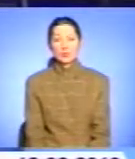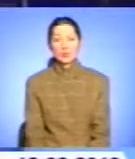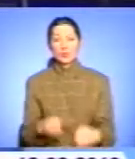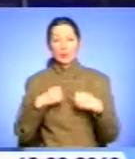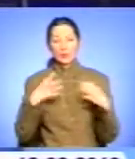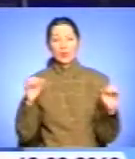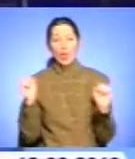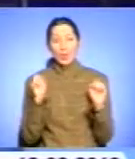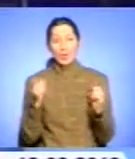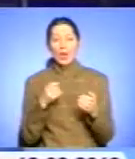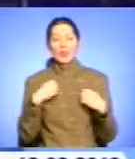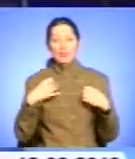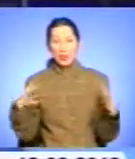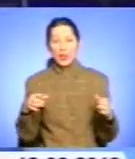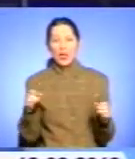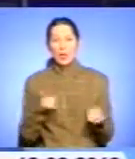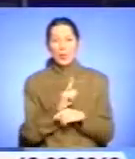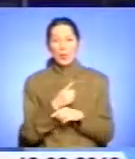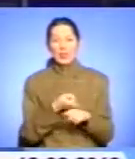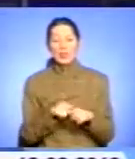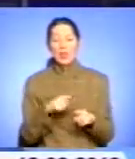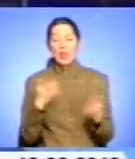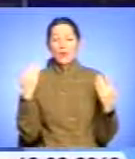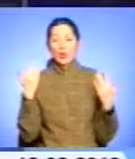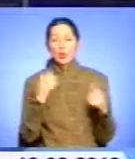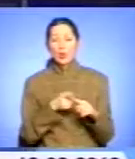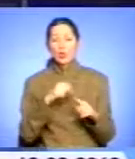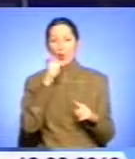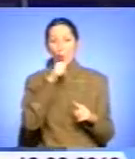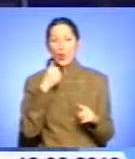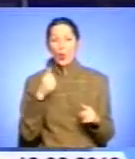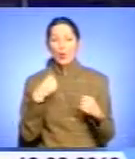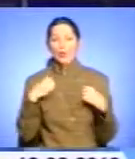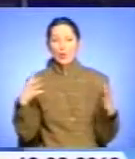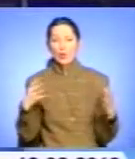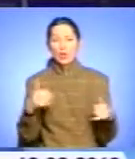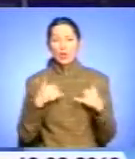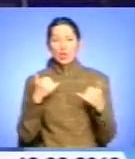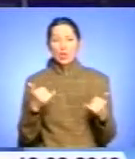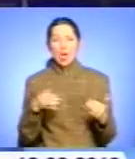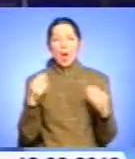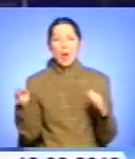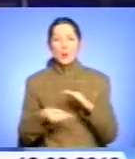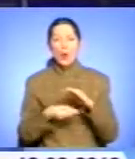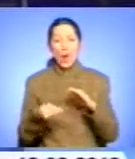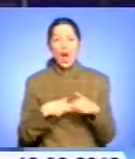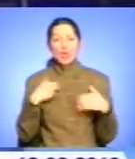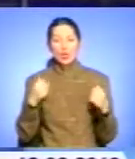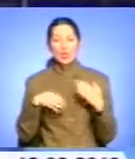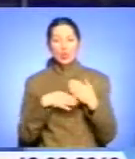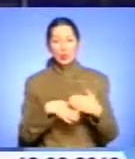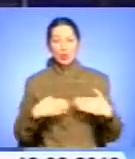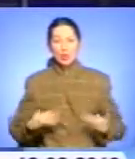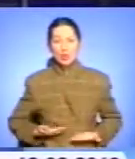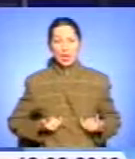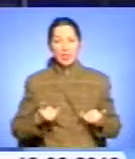Свято зими відсвяткували у Тернополі цими вихідними. Цьогоріч святкування приурочили пропаганді здорового способу життя. Для тернополян